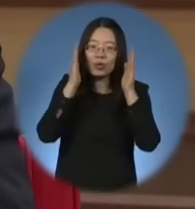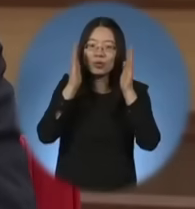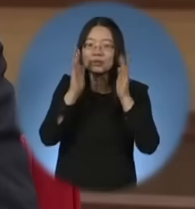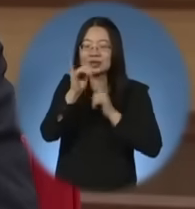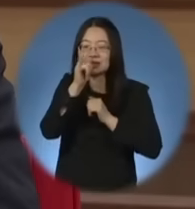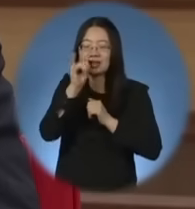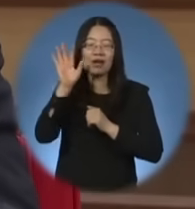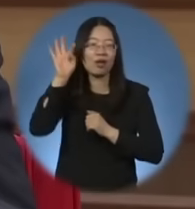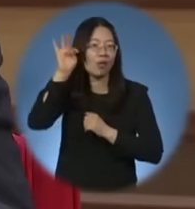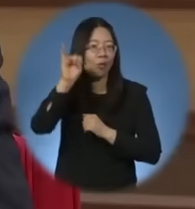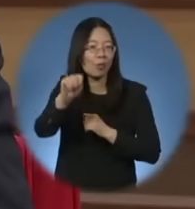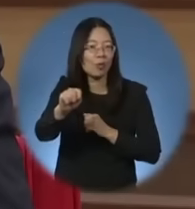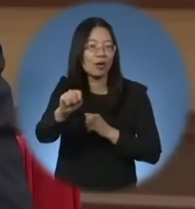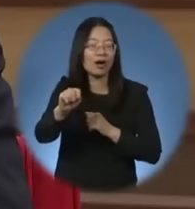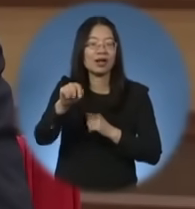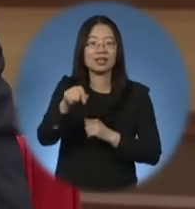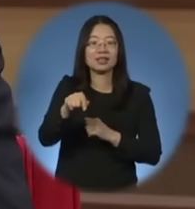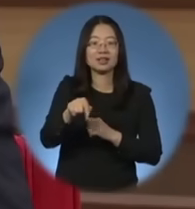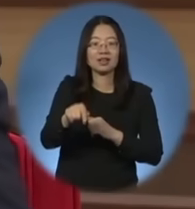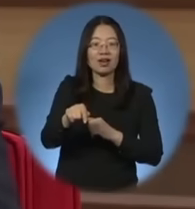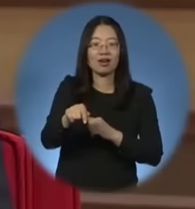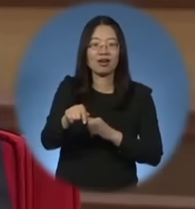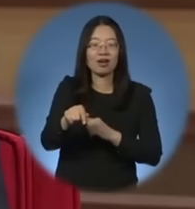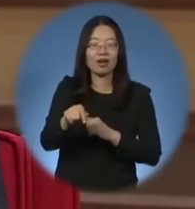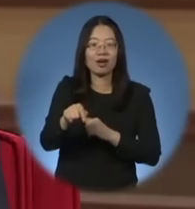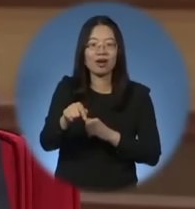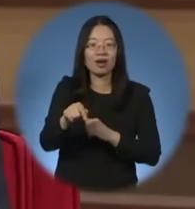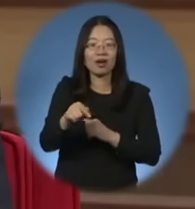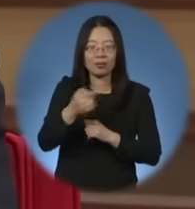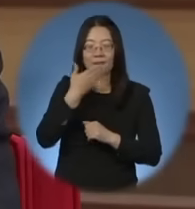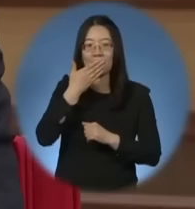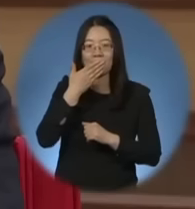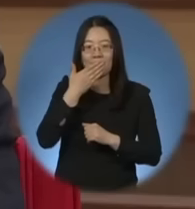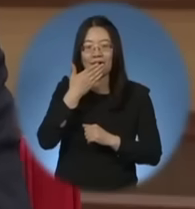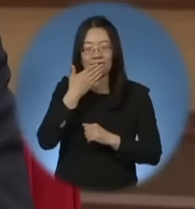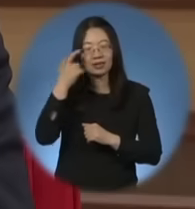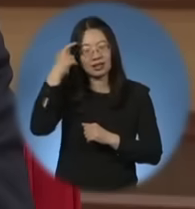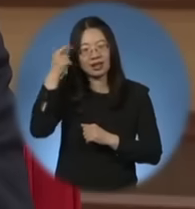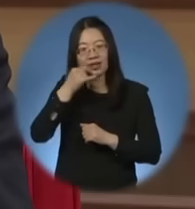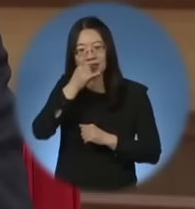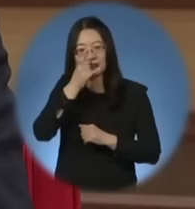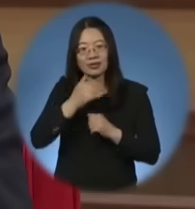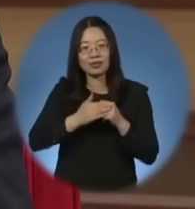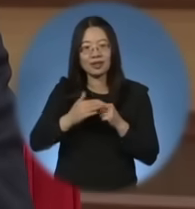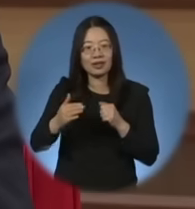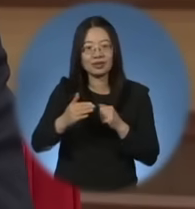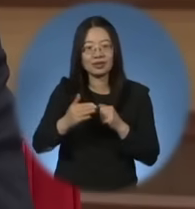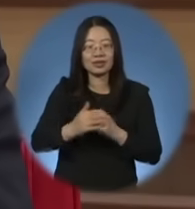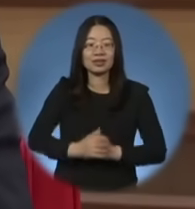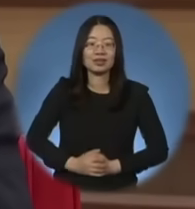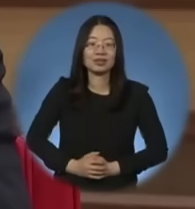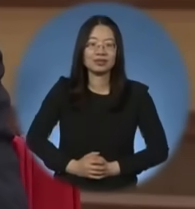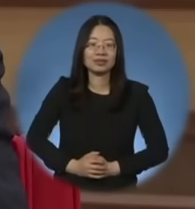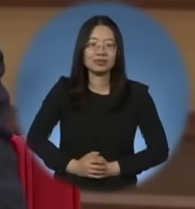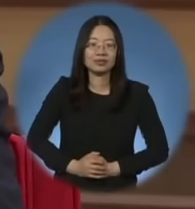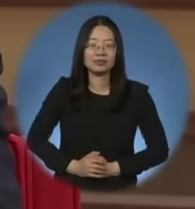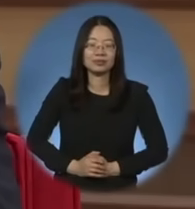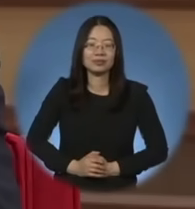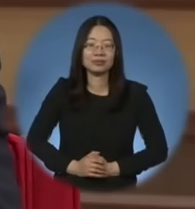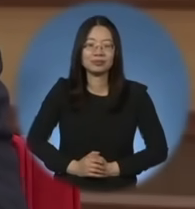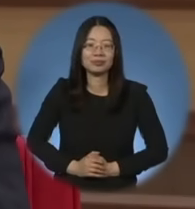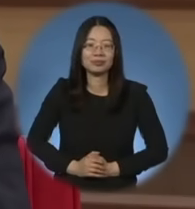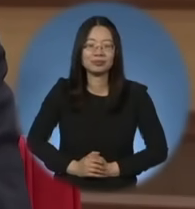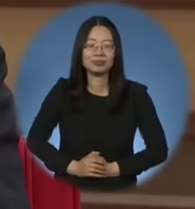됐어요네 언젠가는 이거 안 되겠다 염료를 했죠음 또 뭐 법대나 어디 가야